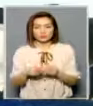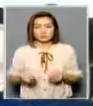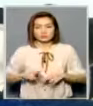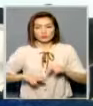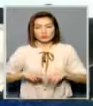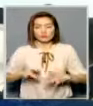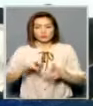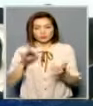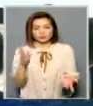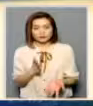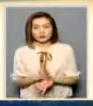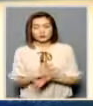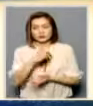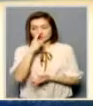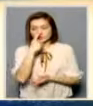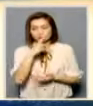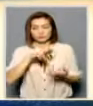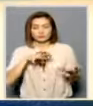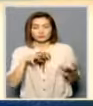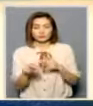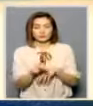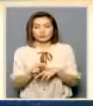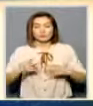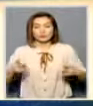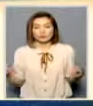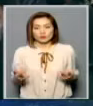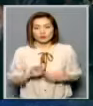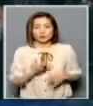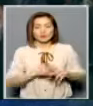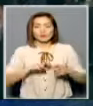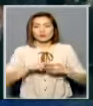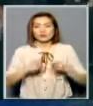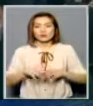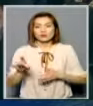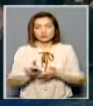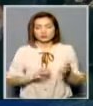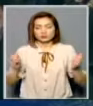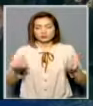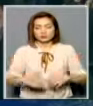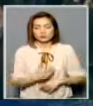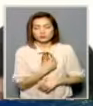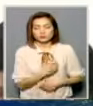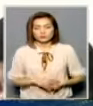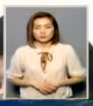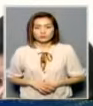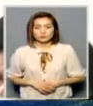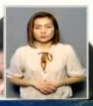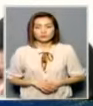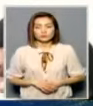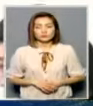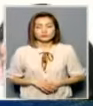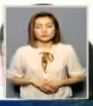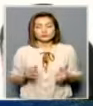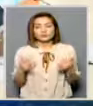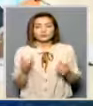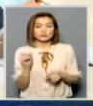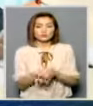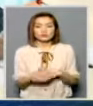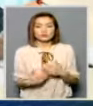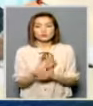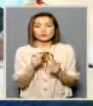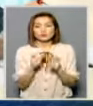салынған көпір. Құлауы жақын көпірге жөндеуді күткендер осы мәселе тезірек қолға алынса дейді. Ал көптен сұрау салынған